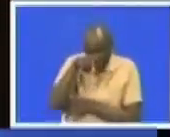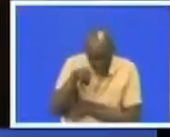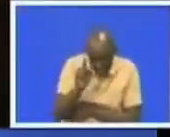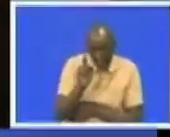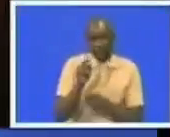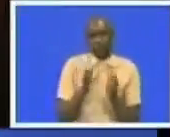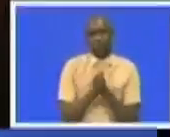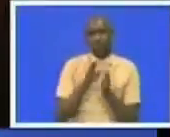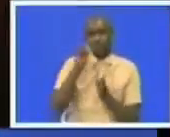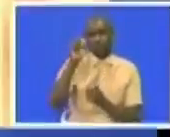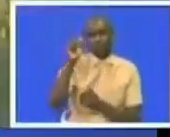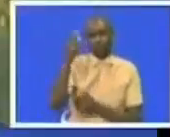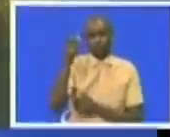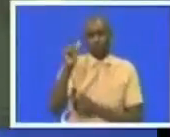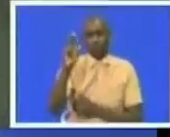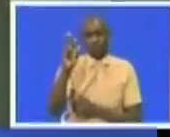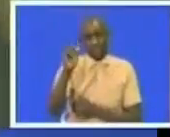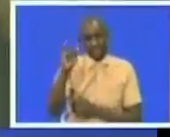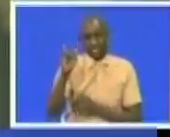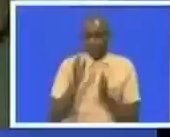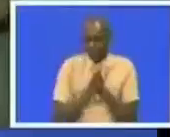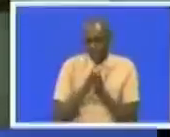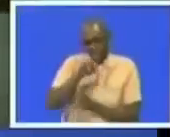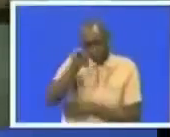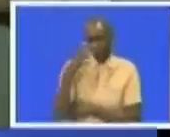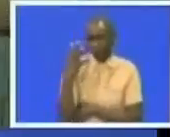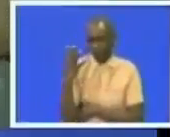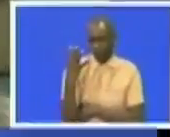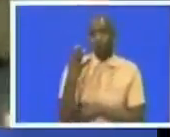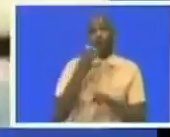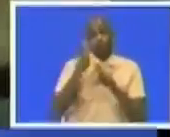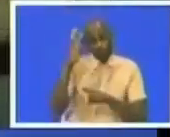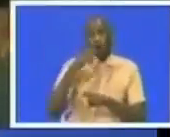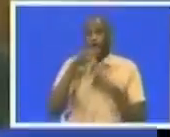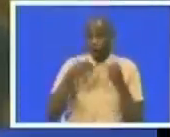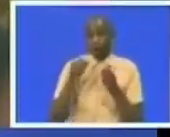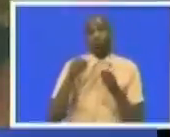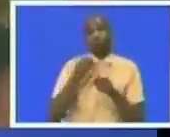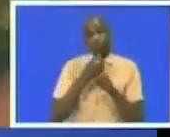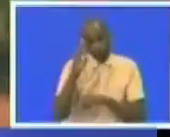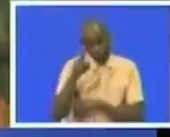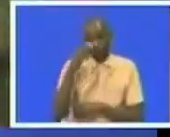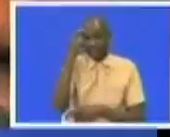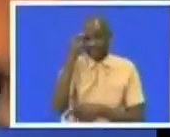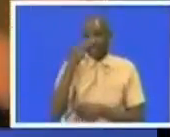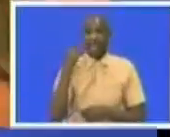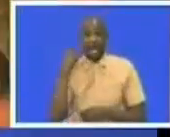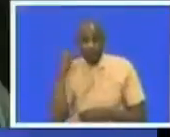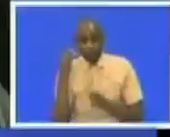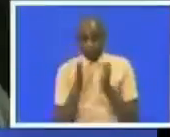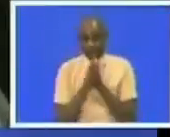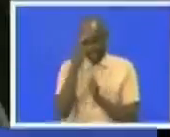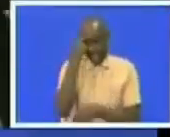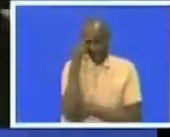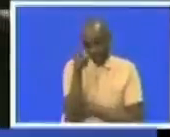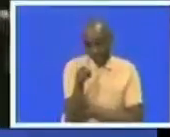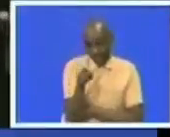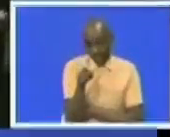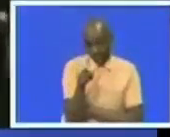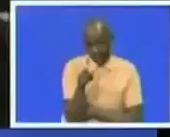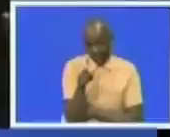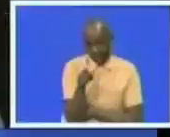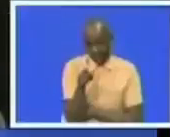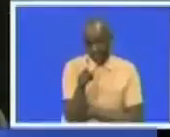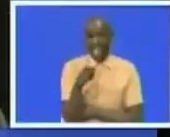Maina Mturi na Solomon Ndiru Njeri ni wanafunzi wa kidato cha 4 katika shule za Nakuru na Narok. My team